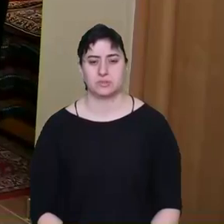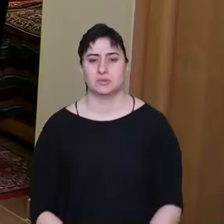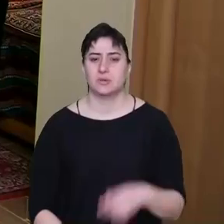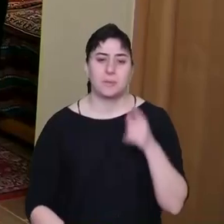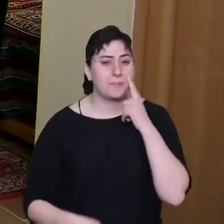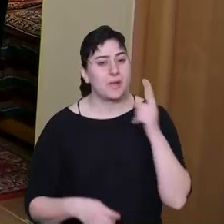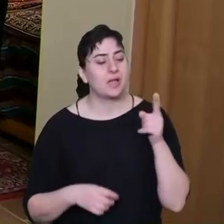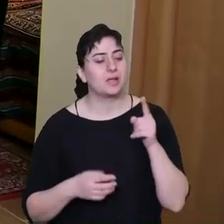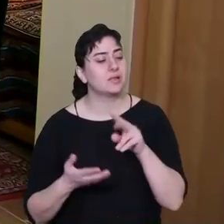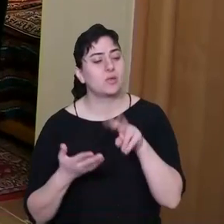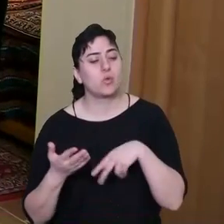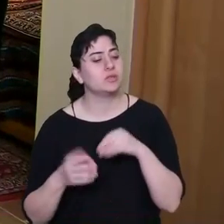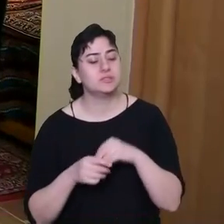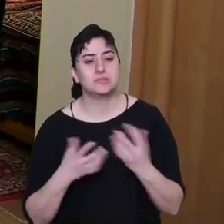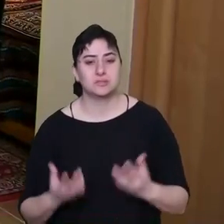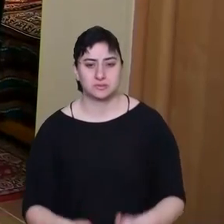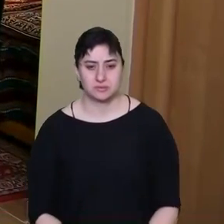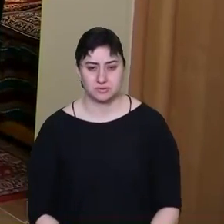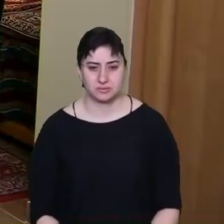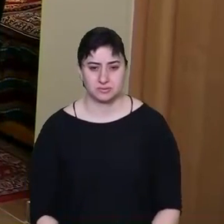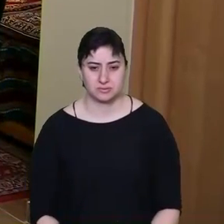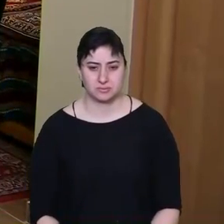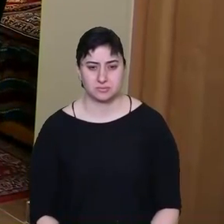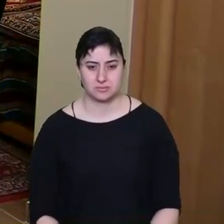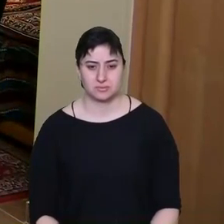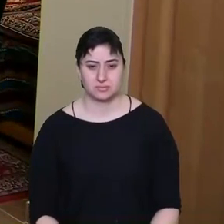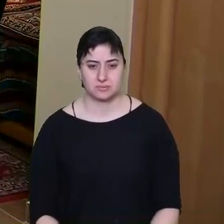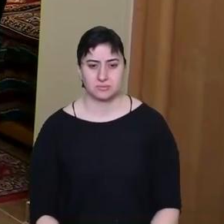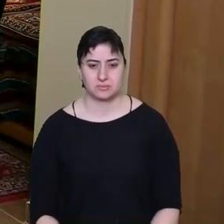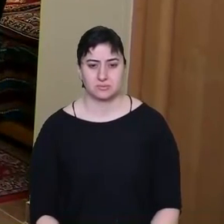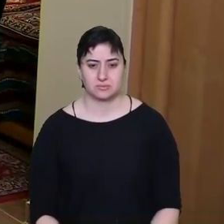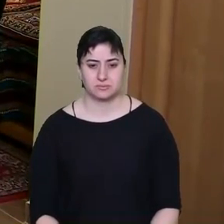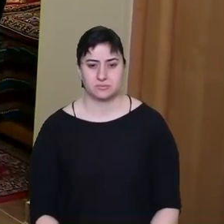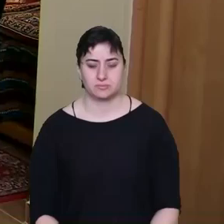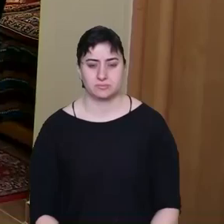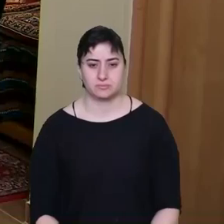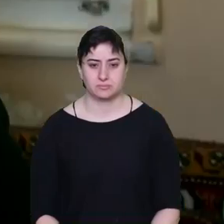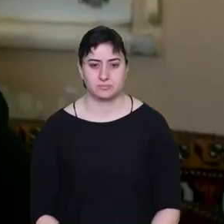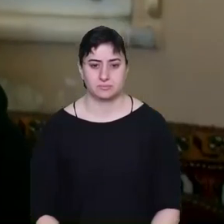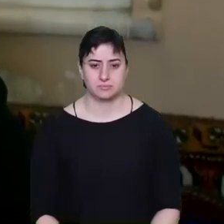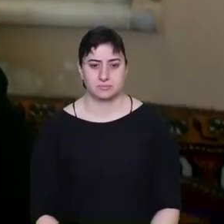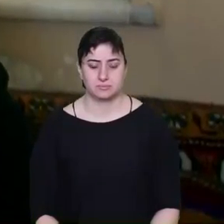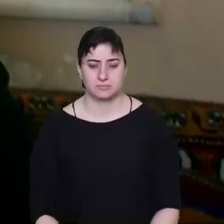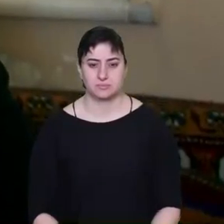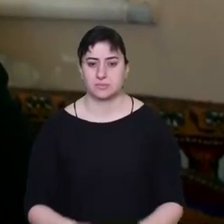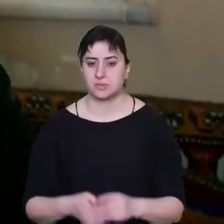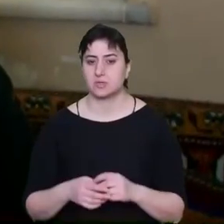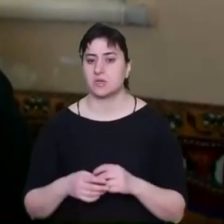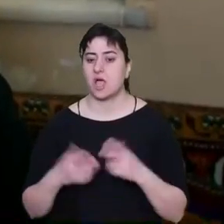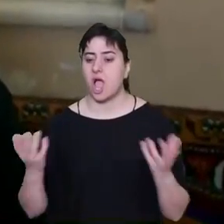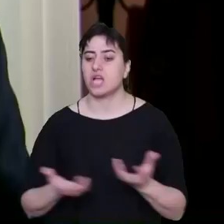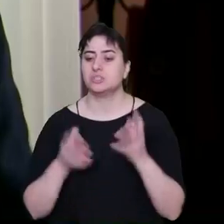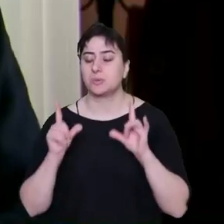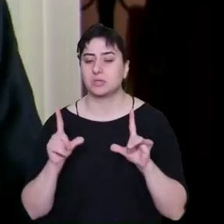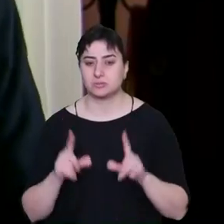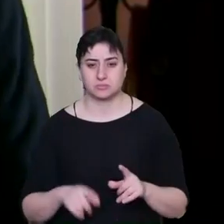bir bak bakalım tarifinde nasıl pişiriliyormuş. Tabletine bakıyor, boynuna mavi bir şal dolamış. Kanka,